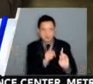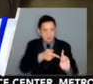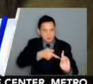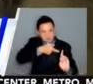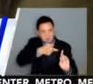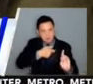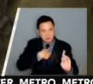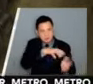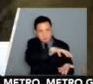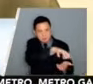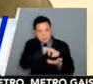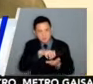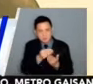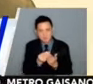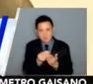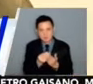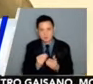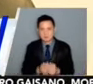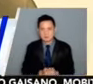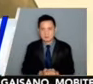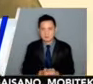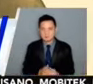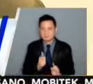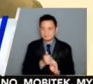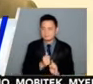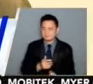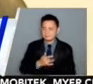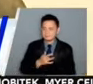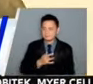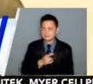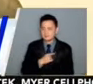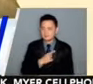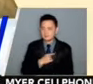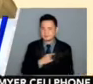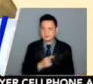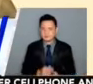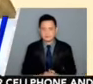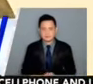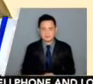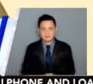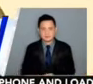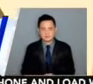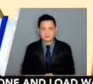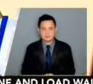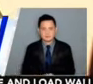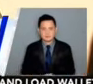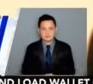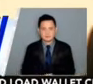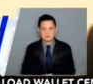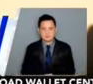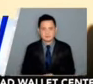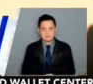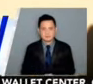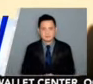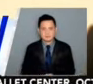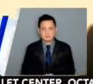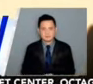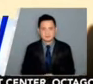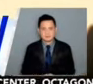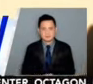daw siya sa kanyang nagawa. Napasama lang po ako sa yung taong nakasama ko sa loob. Siyempre po, kwento niyo sa